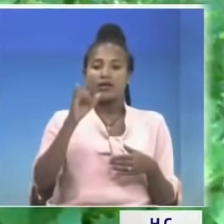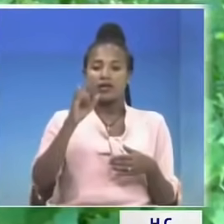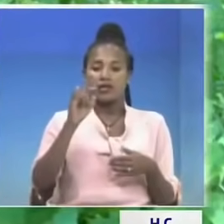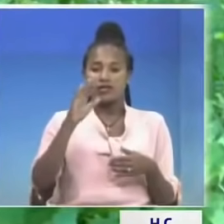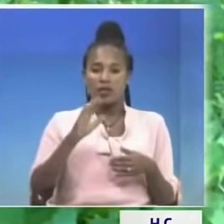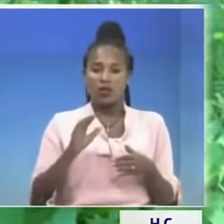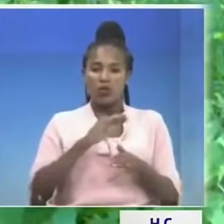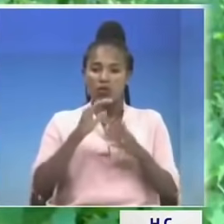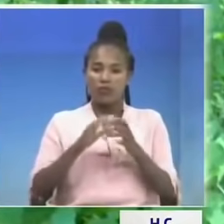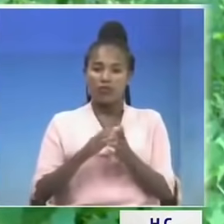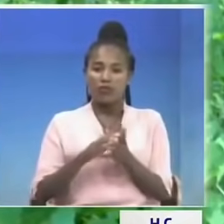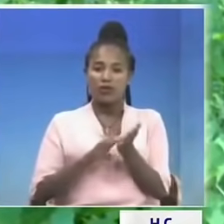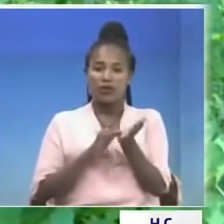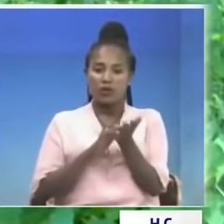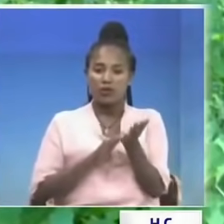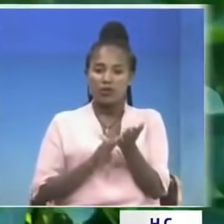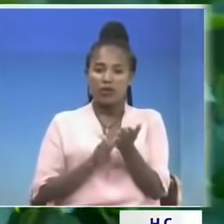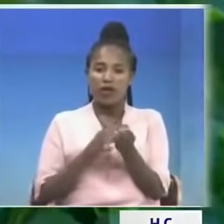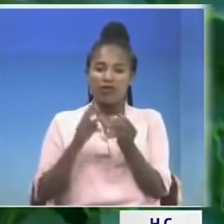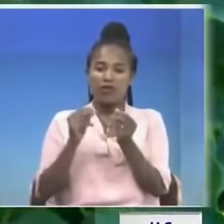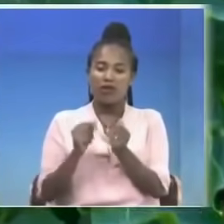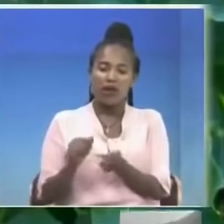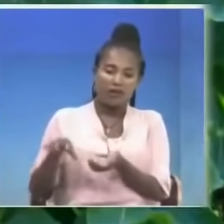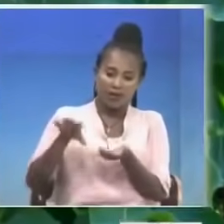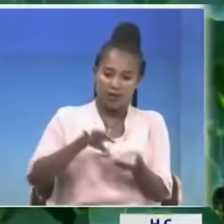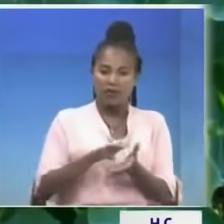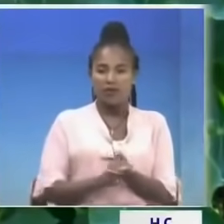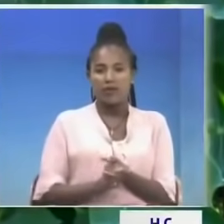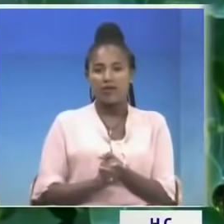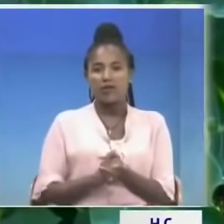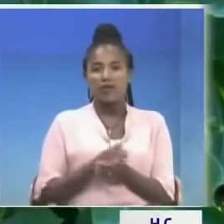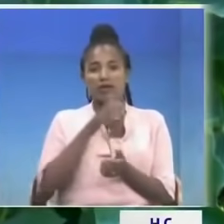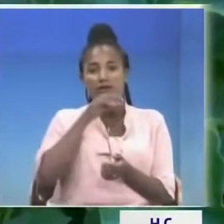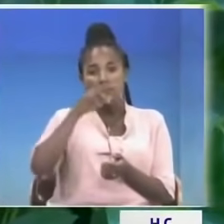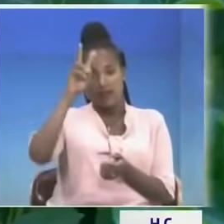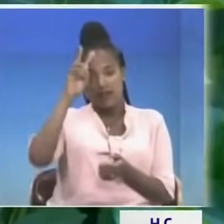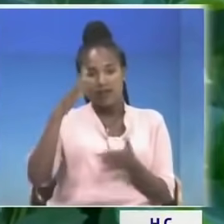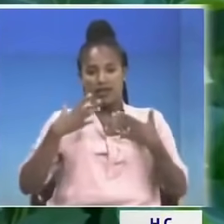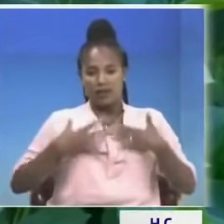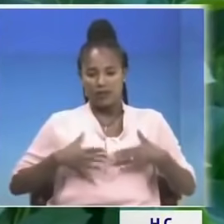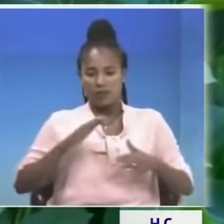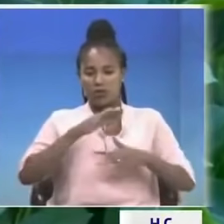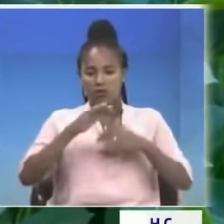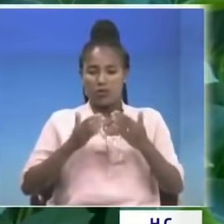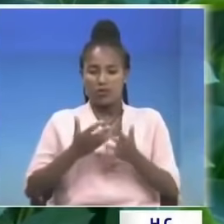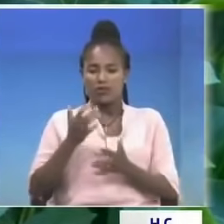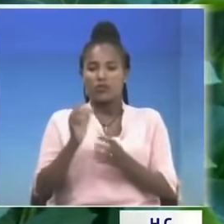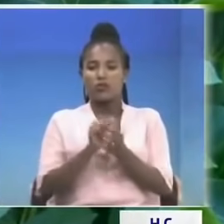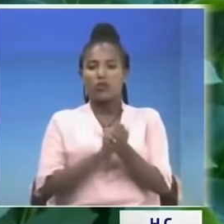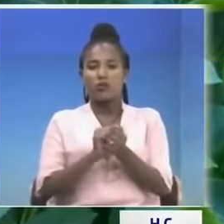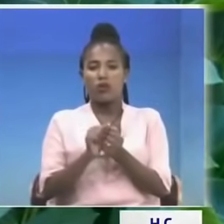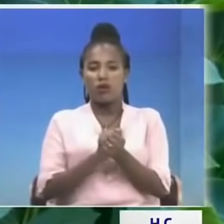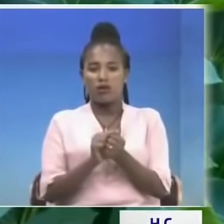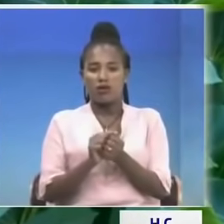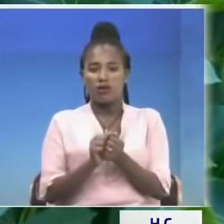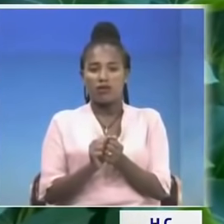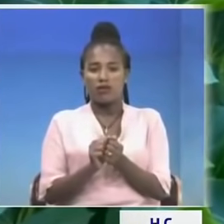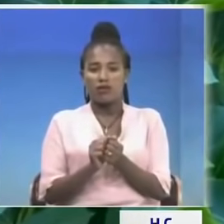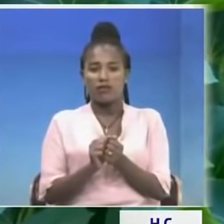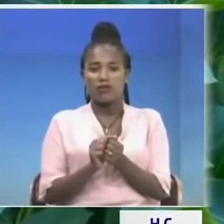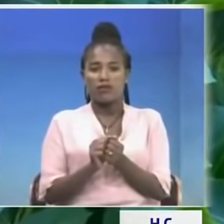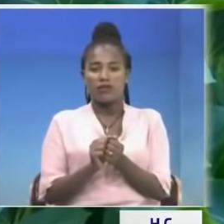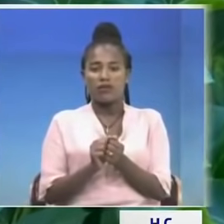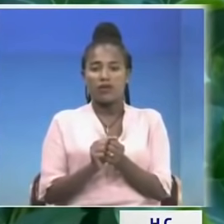የተቀመጠን ቀደው ካፈሩ ጋር ያደባልቃሉ። ፍየል ነሽ፣ ልብስ ነሽ፣ ንብረታችን ሁላ ወርሟል። እንዲያው ሩሃችንን